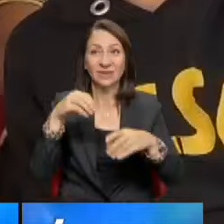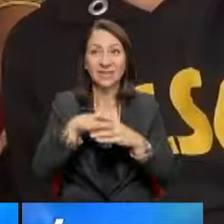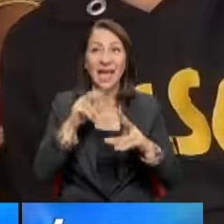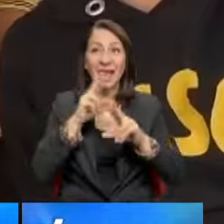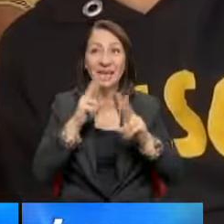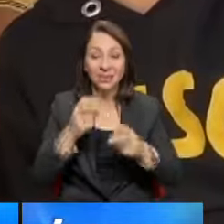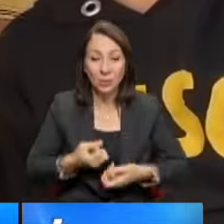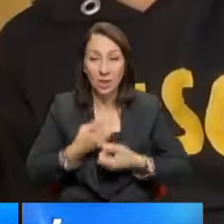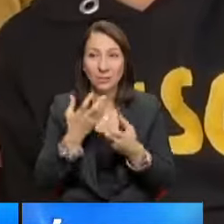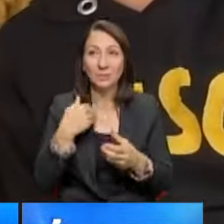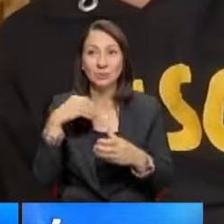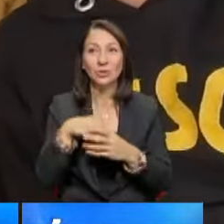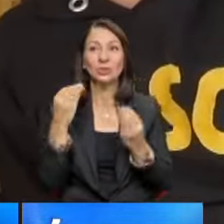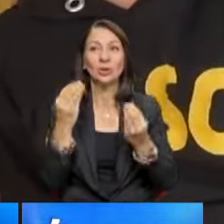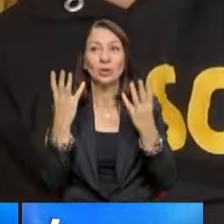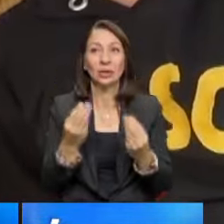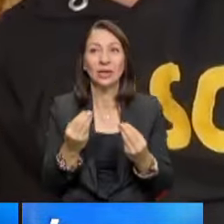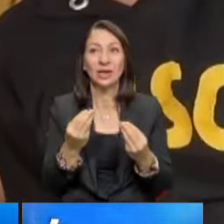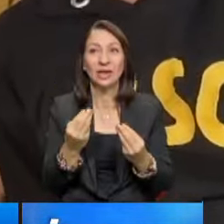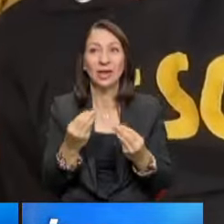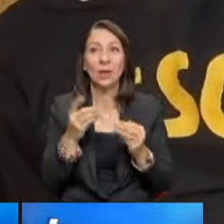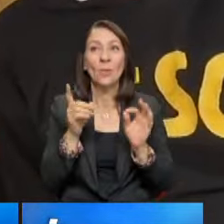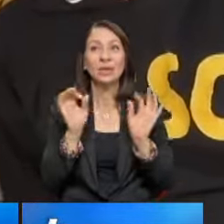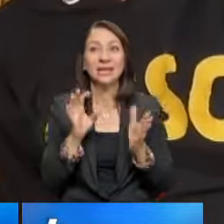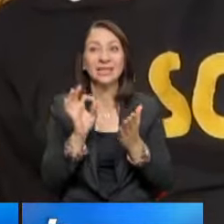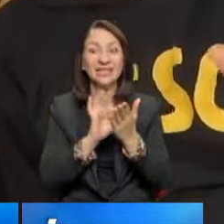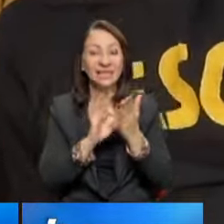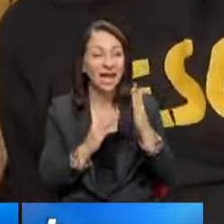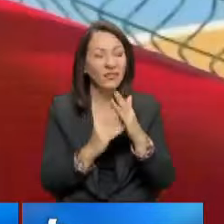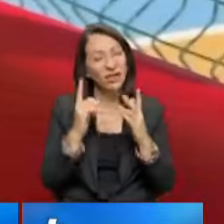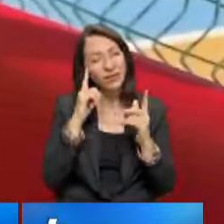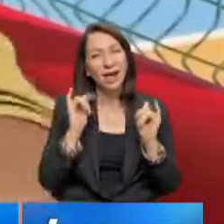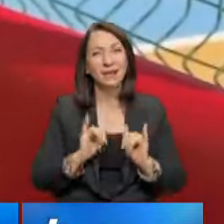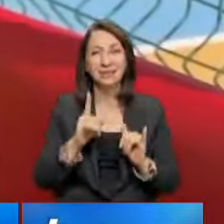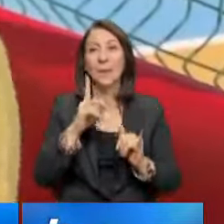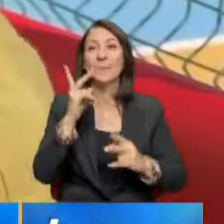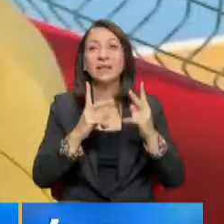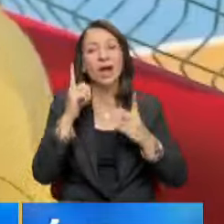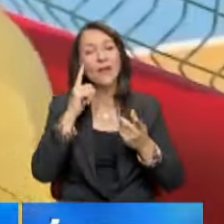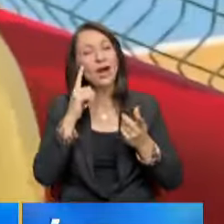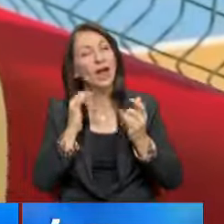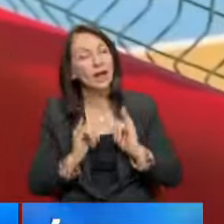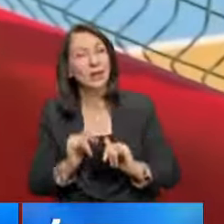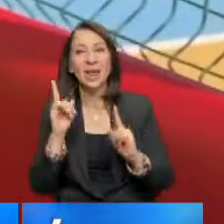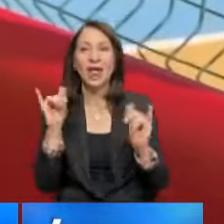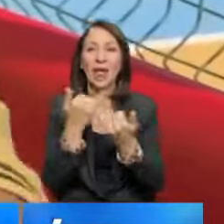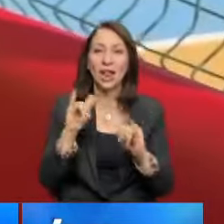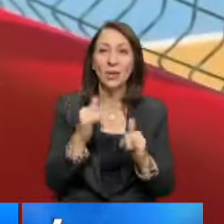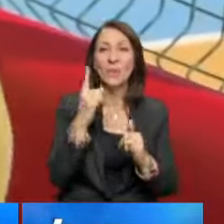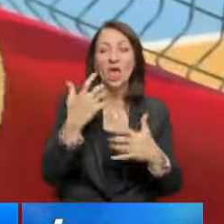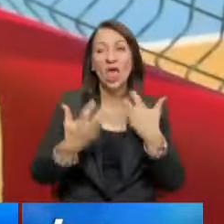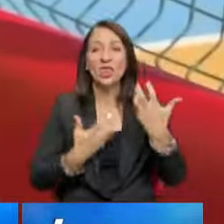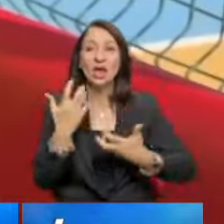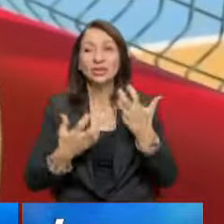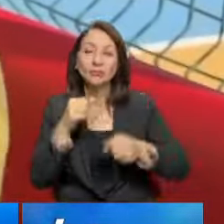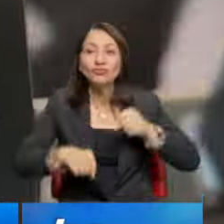elektrik üretmek bizim için güzel oluyor. Böylece ders aralığında kafamıza dağıtıyoruz. Bir yandan kafa dağıtıyor, eğleniyor. Bir yandan da